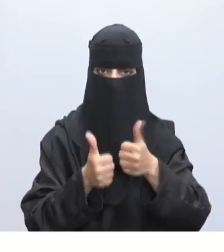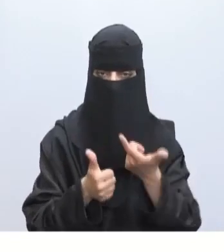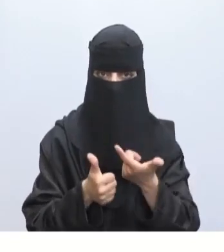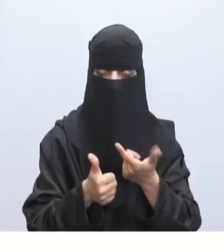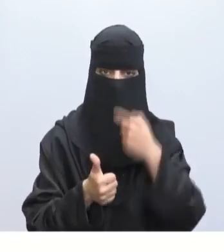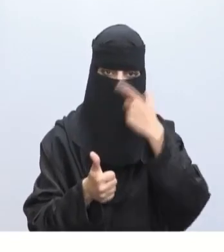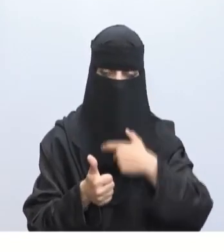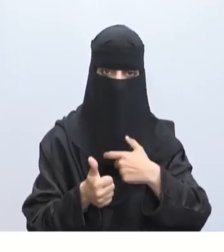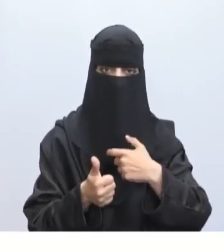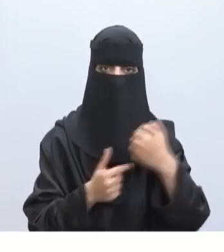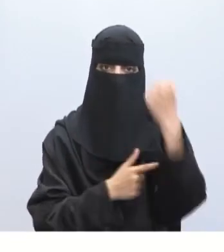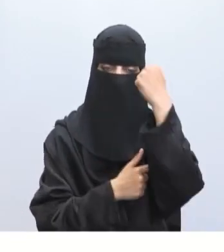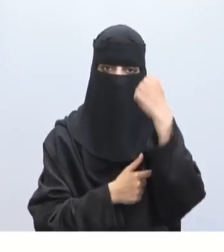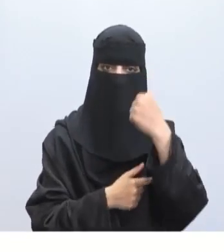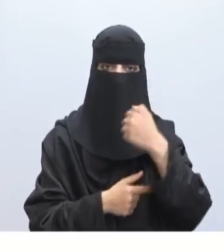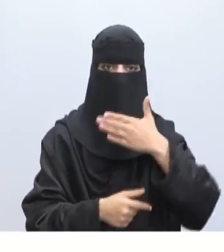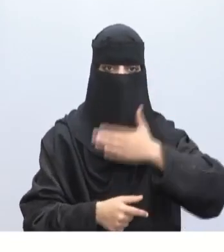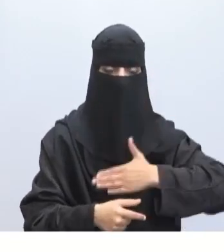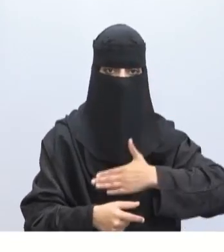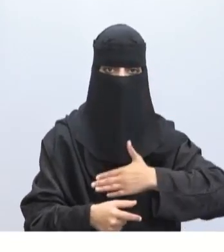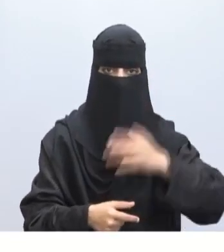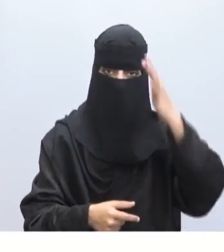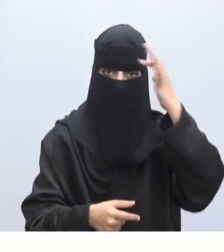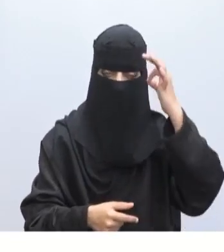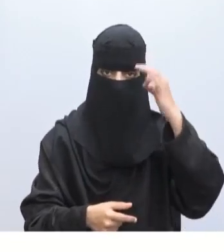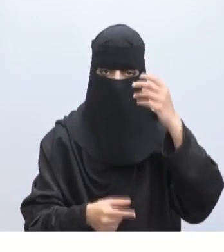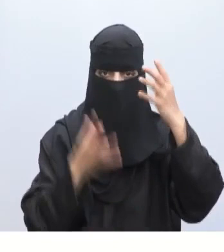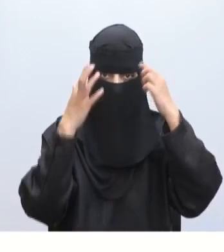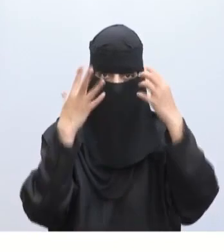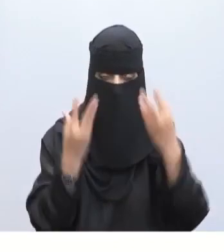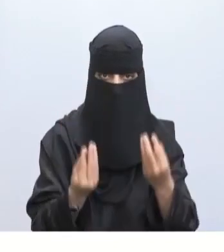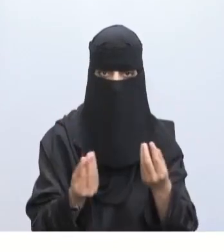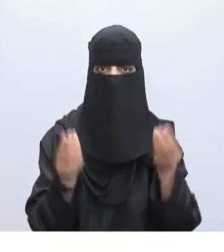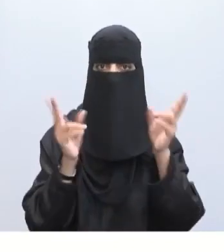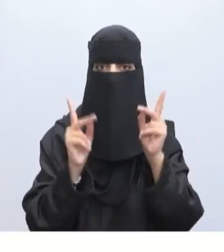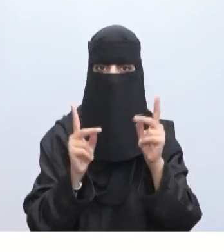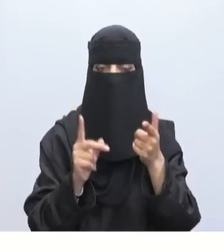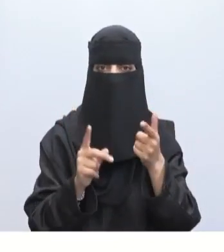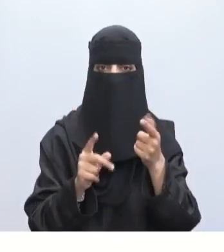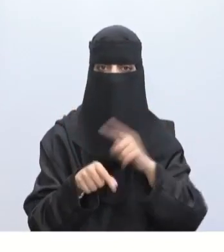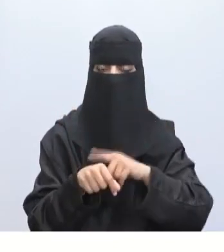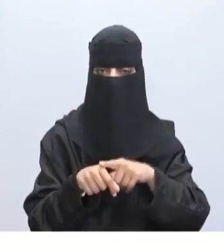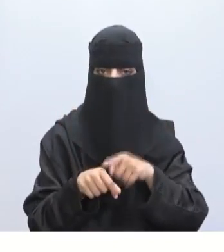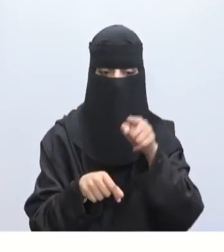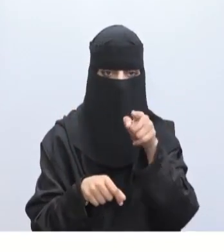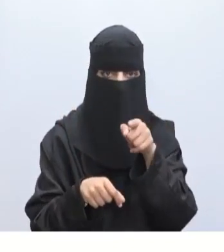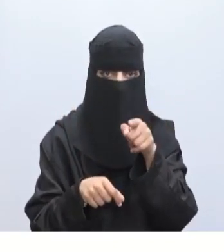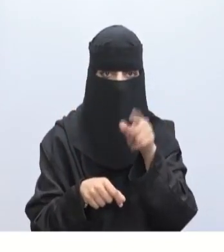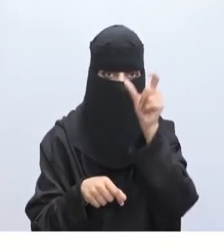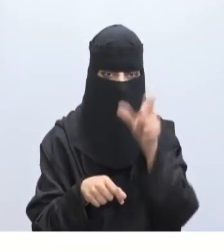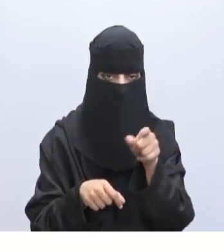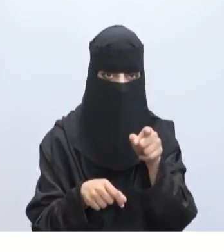وحلم وصبر وحكمه وذكاء بالاضافه الى انه